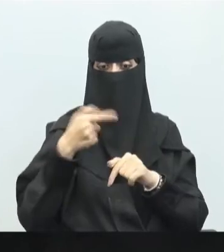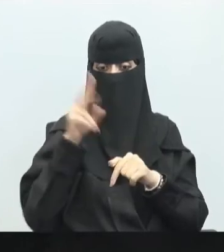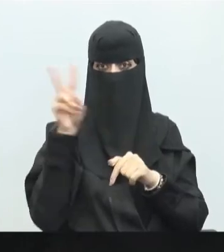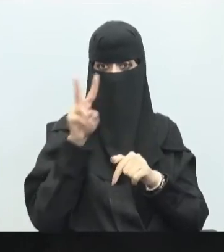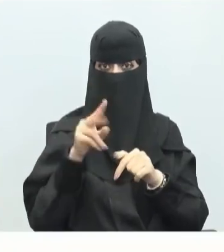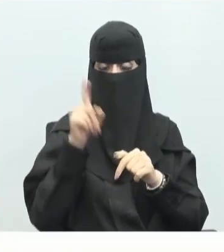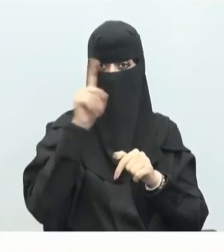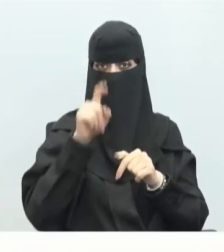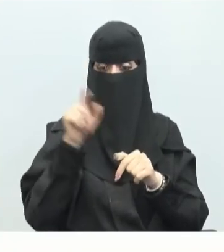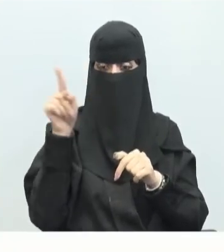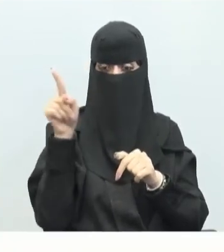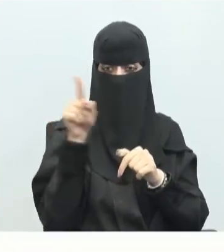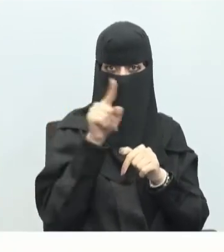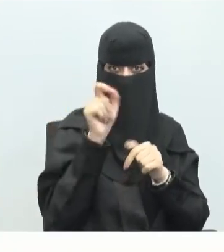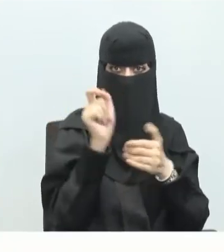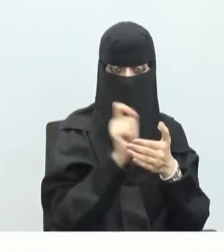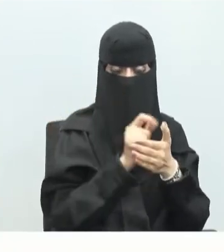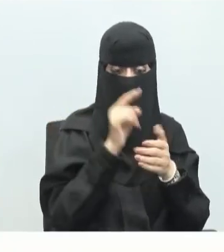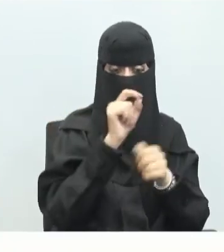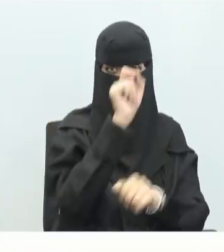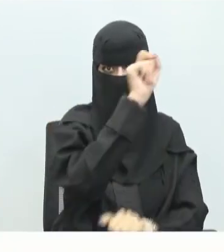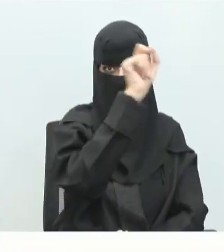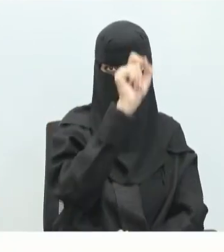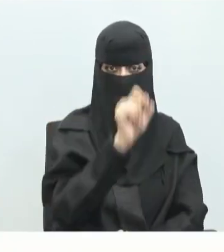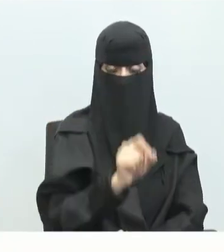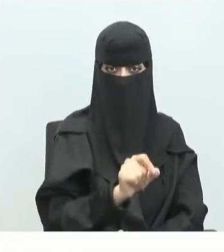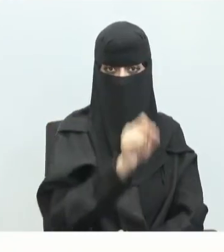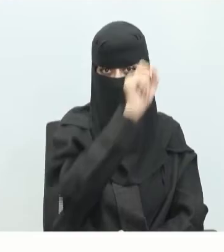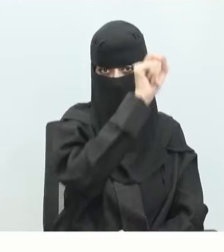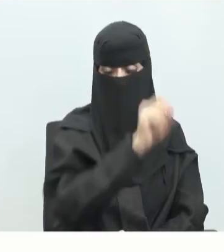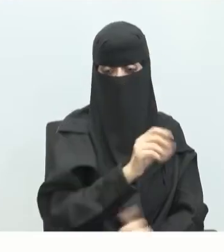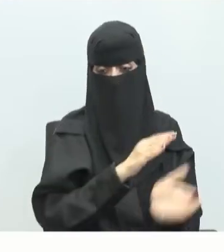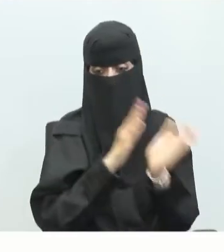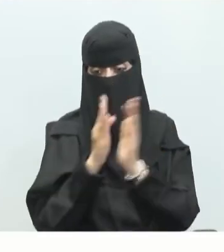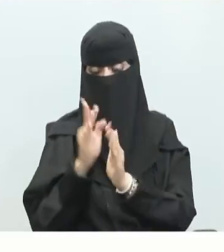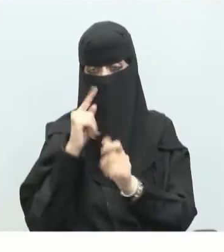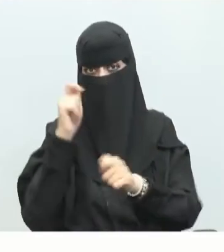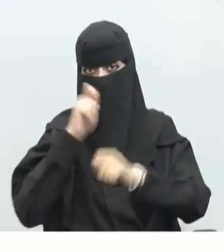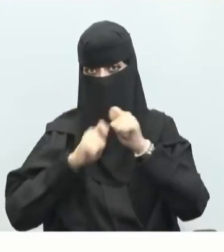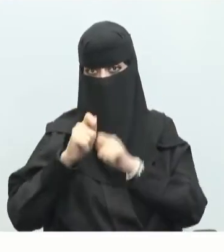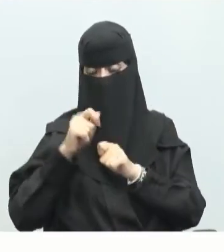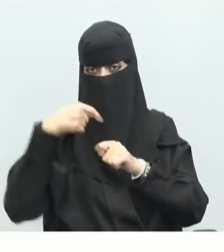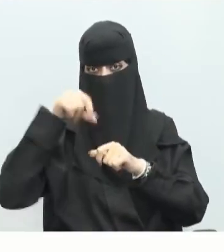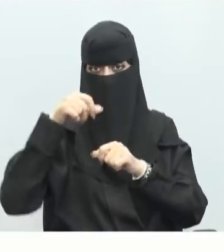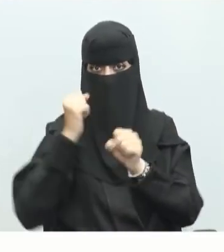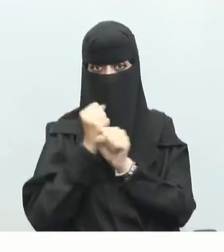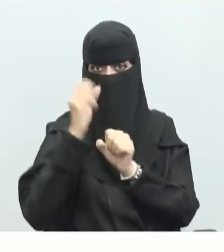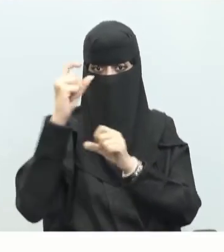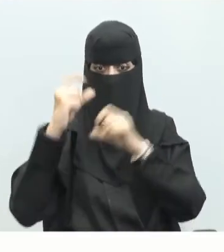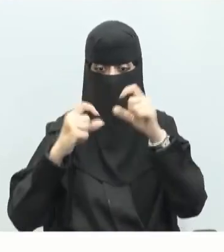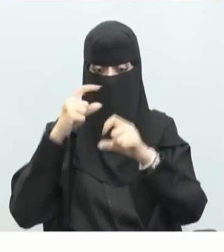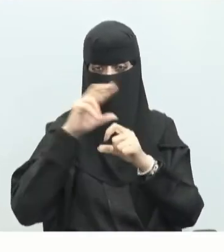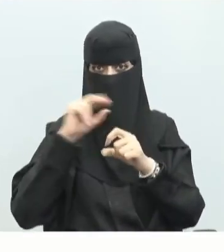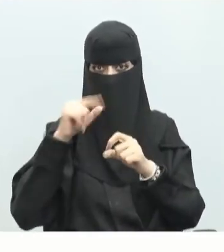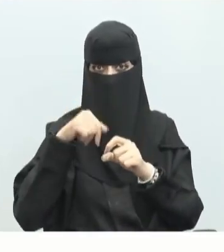سؤال مع بعض يمرر الطالب قرامه على عدد المنقط مررناه استعملنا ورقه عمل او قطاعات